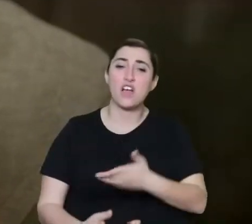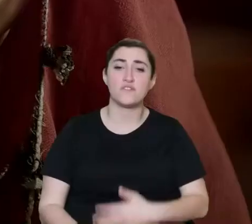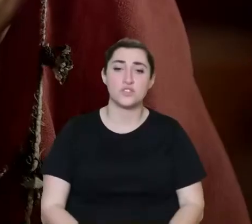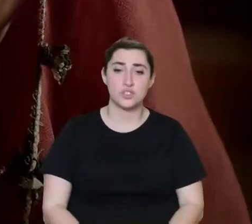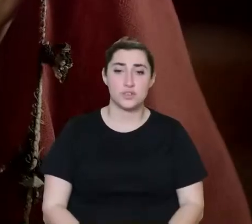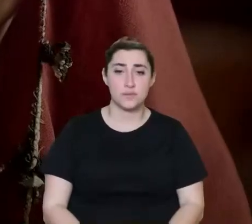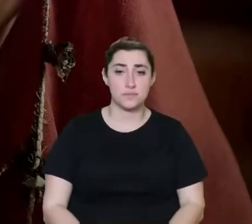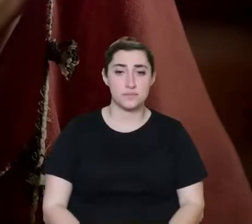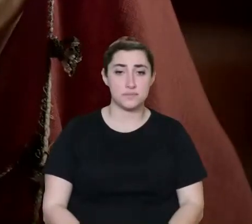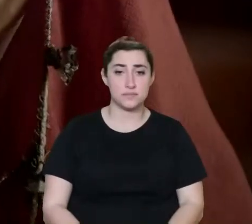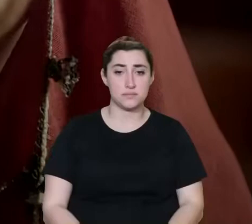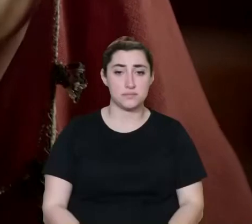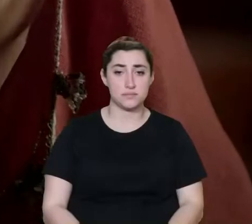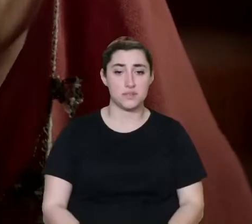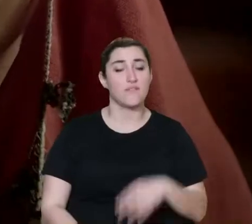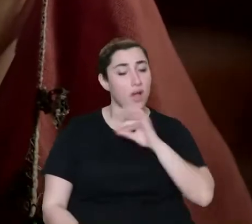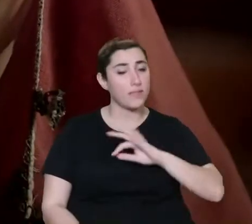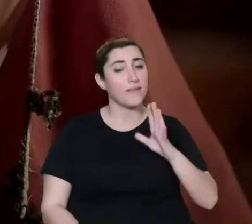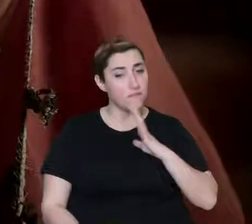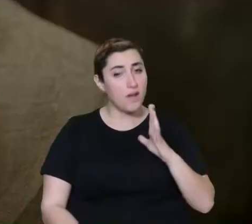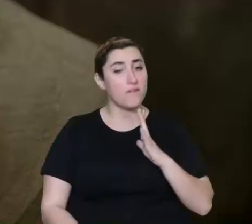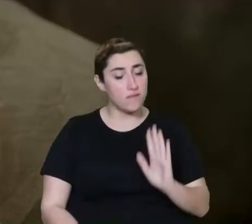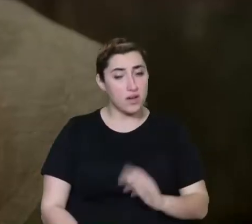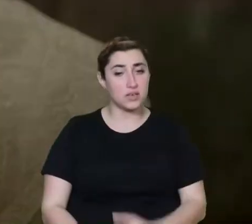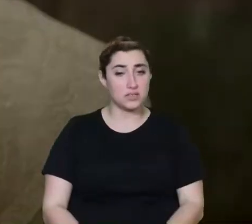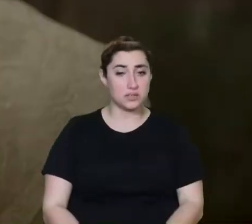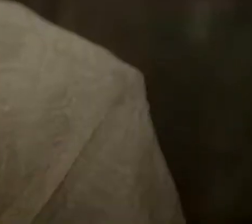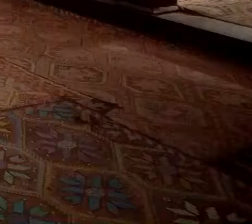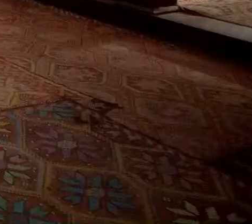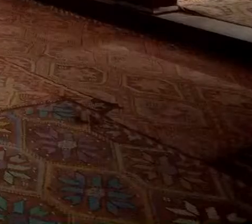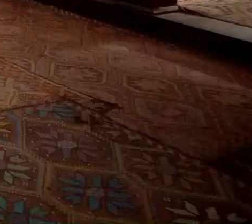ilaç? Yarar anacığım, yarar.